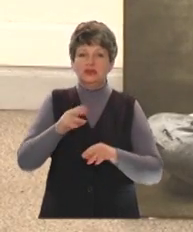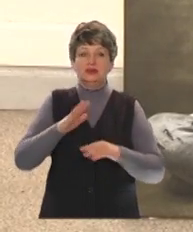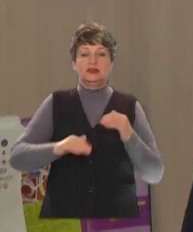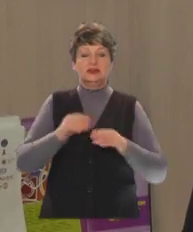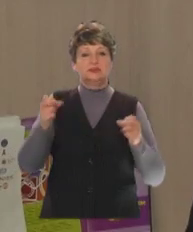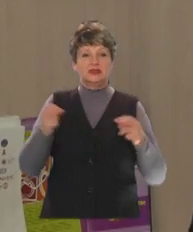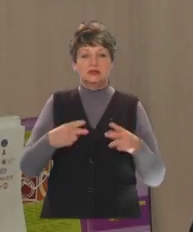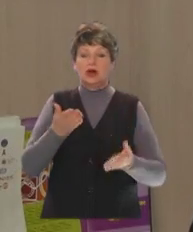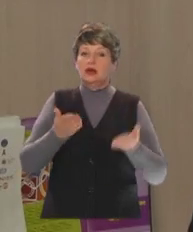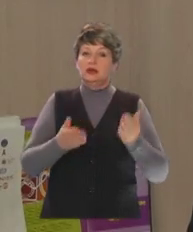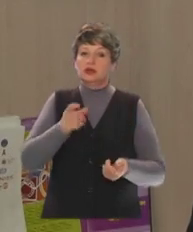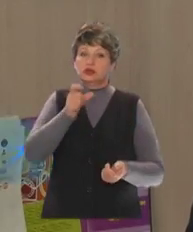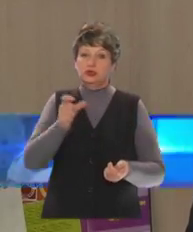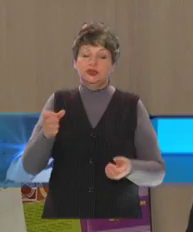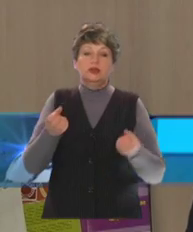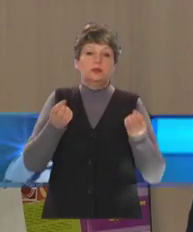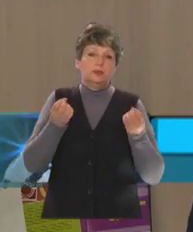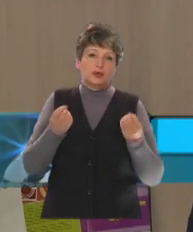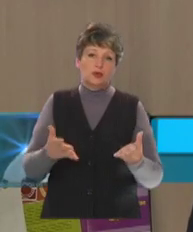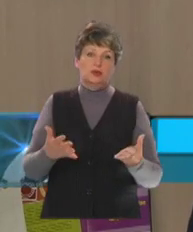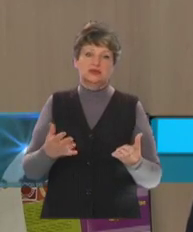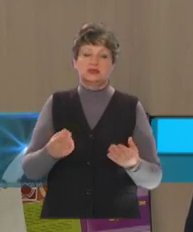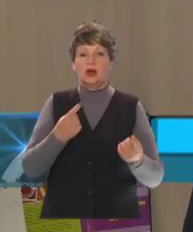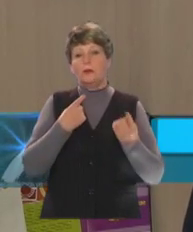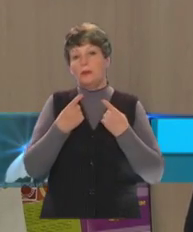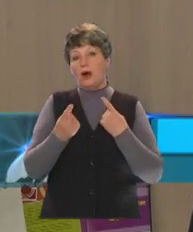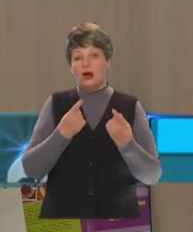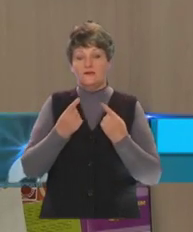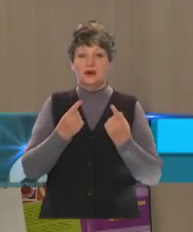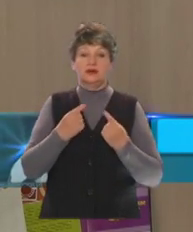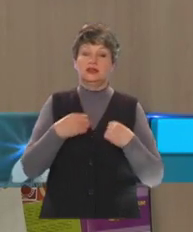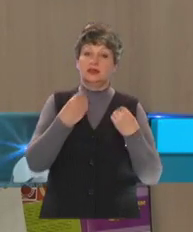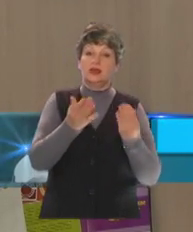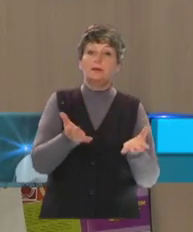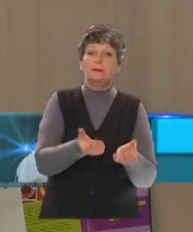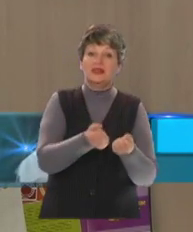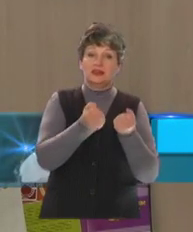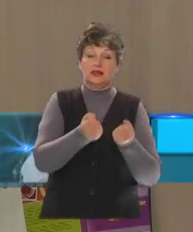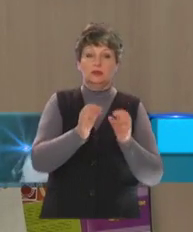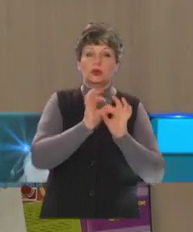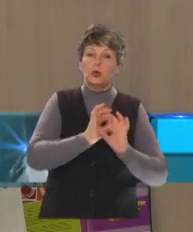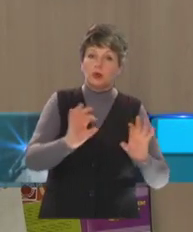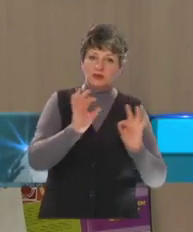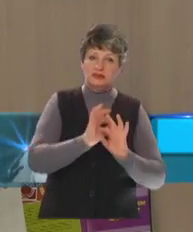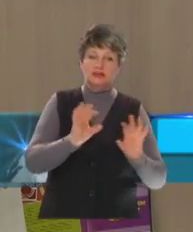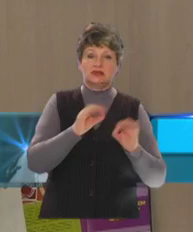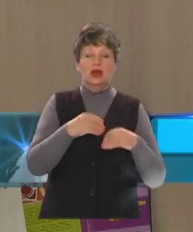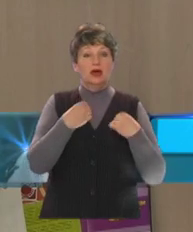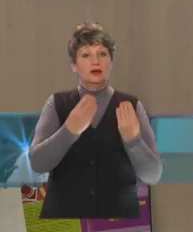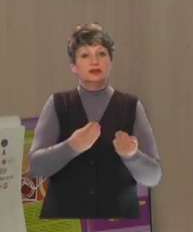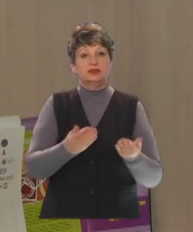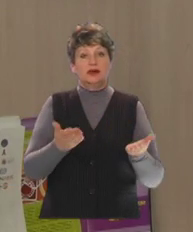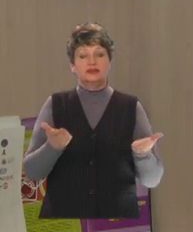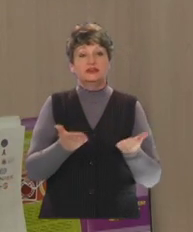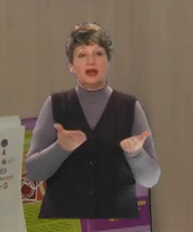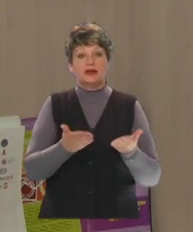фахівцям. Якщо людина просто якби на рівні поговорити, да, дати підтримку, роз'яснити,